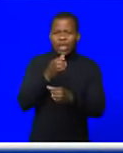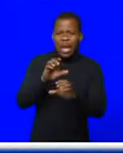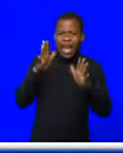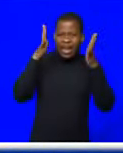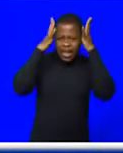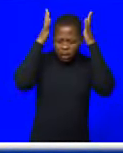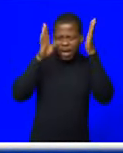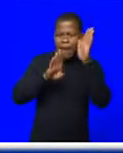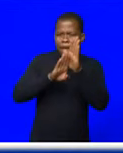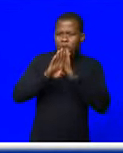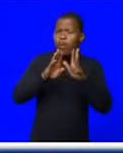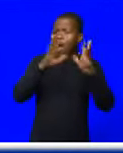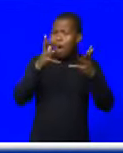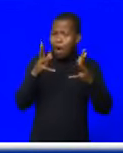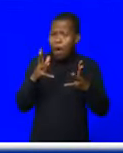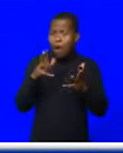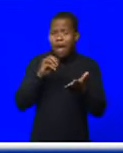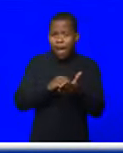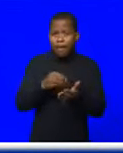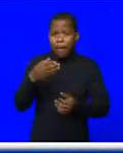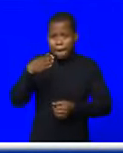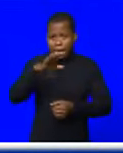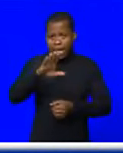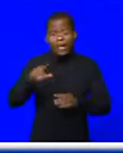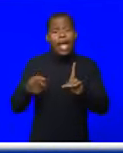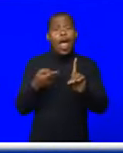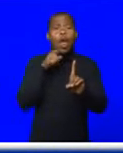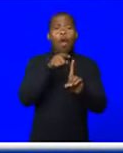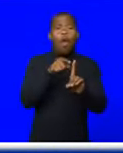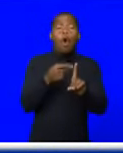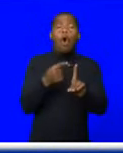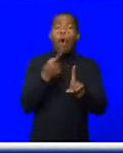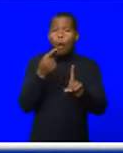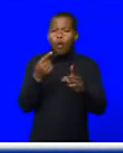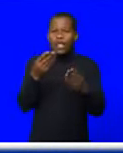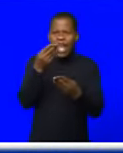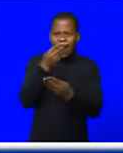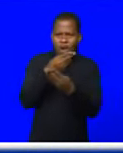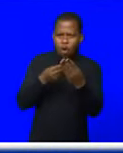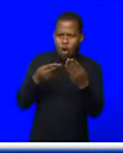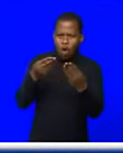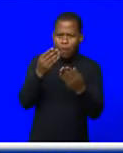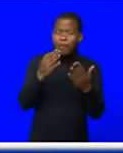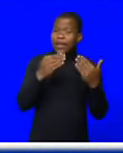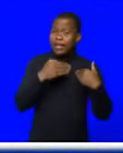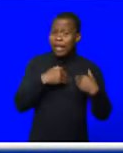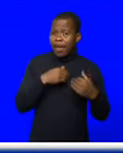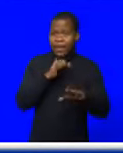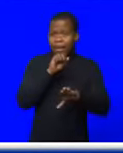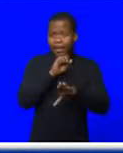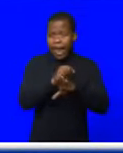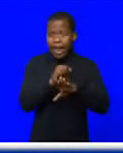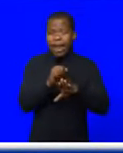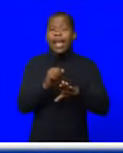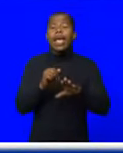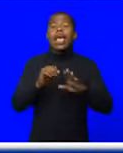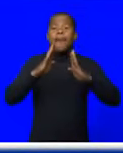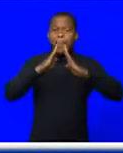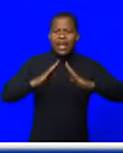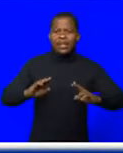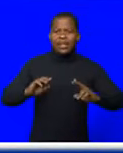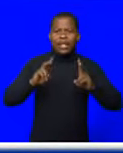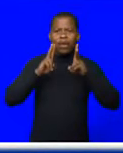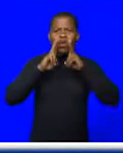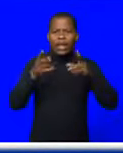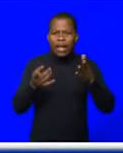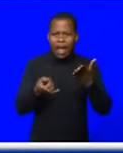sifundza saseshiselweni sihamba ngelunyawo lolujabulisa kwekongena umnotho nekusitwa litiko letekuvakasha njengoba